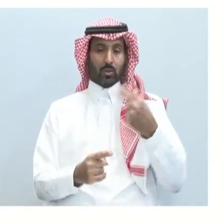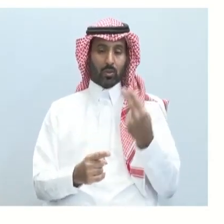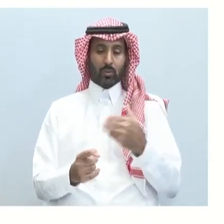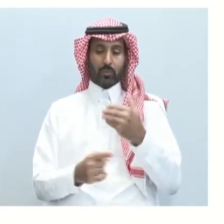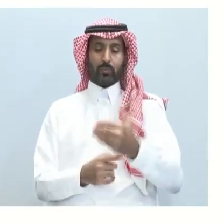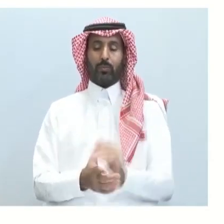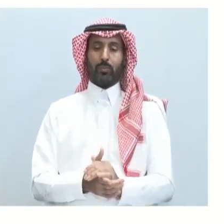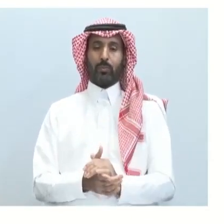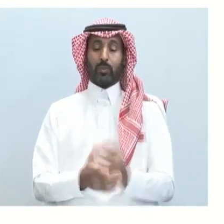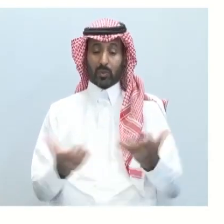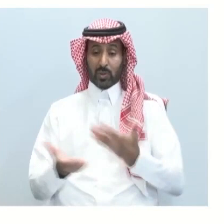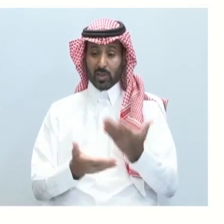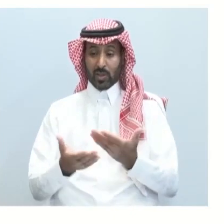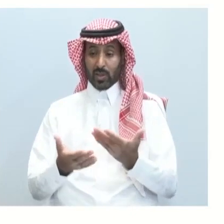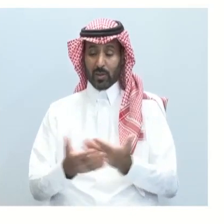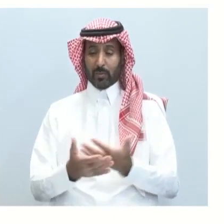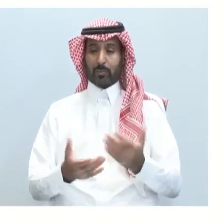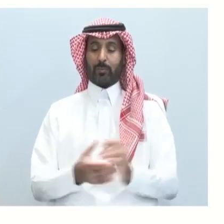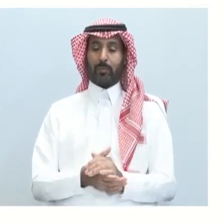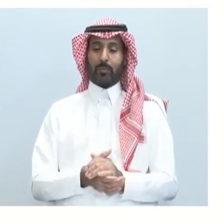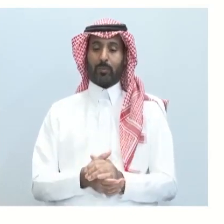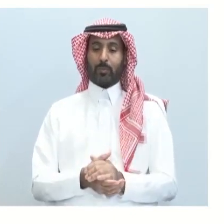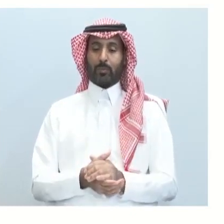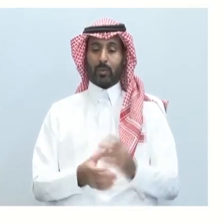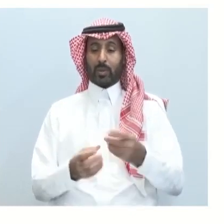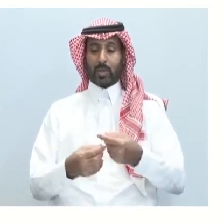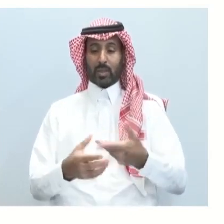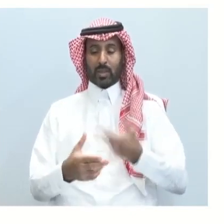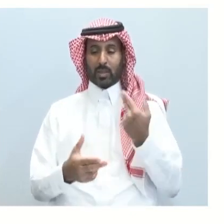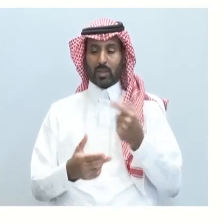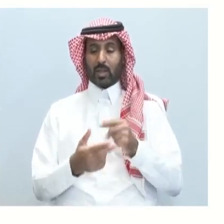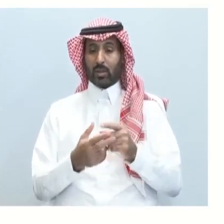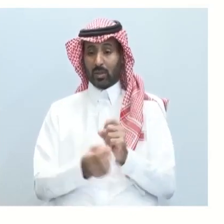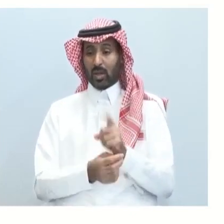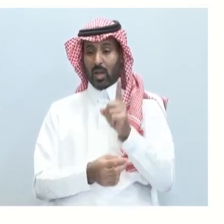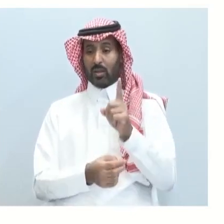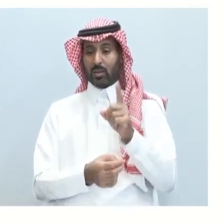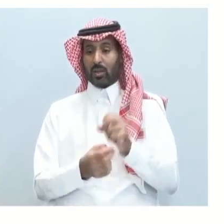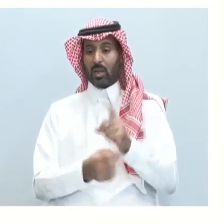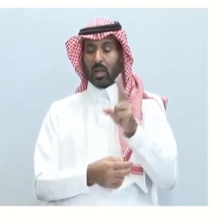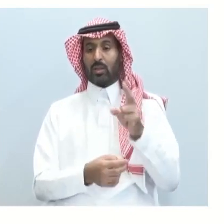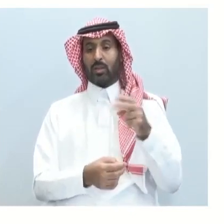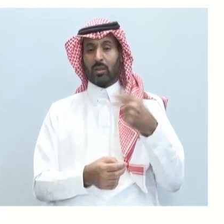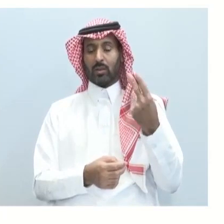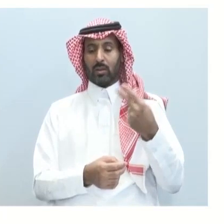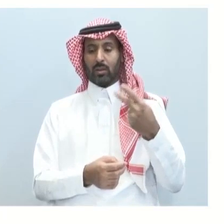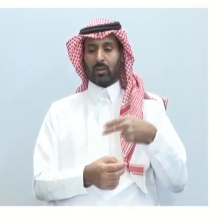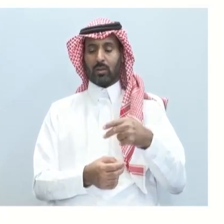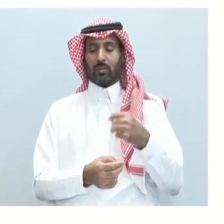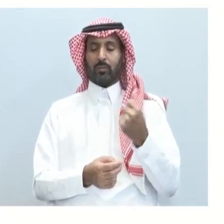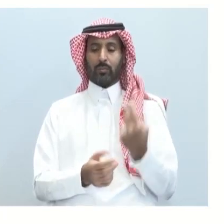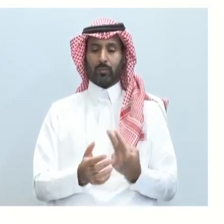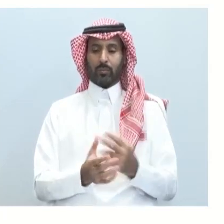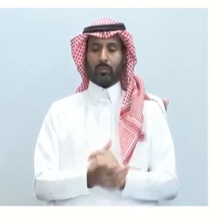الاحماض بانها تتفاعل مع الفلزات وبالتالي تنتج ايش تنتج غاز غاز الهيدروجين غاز الهيدروجين طيب